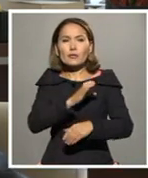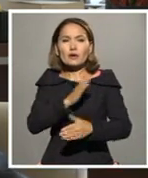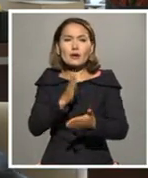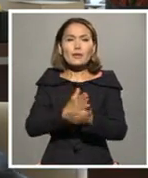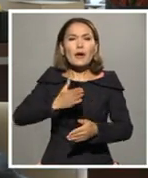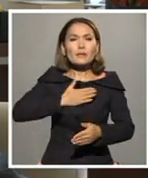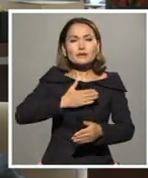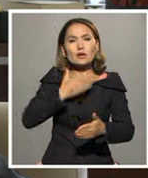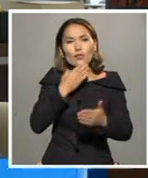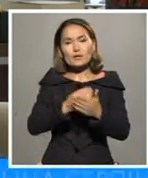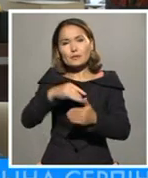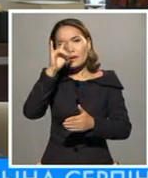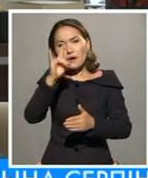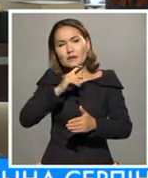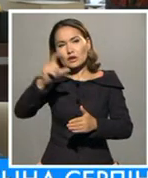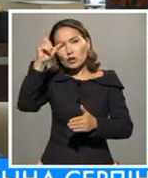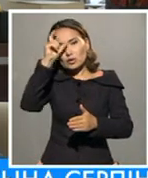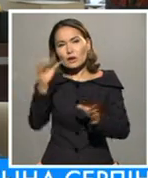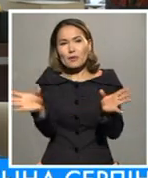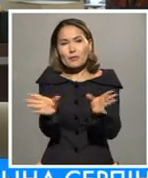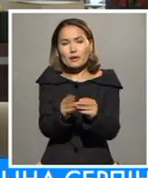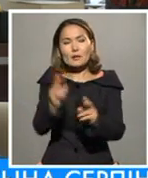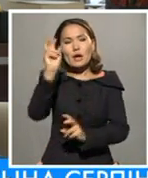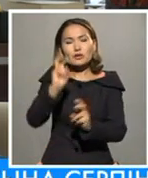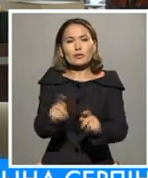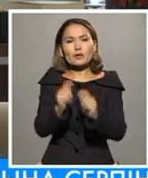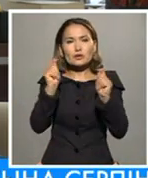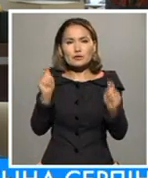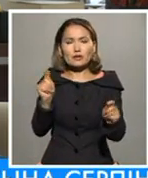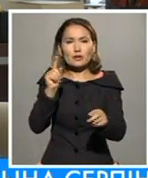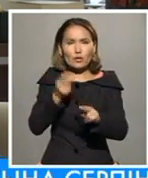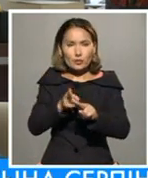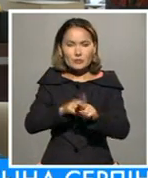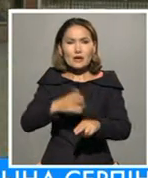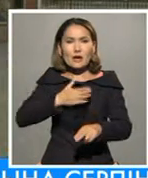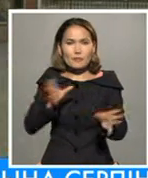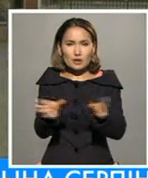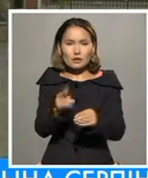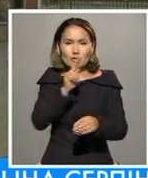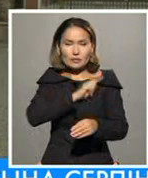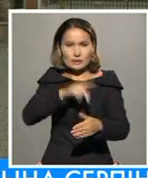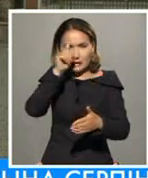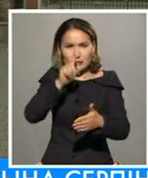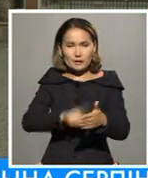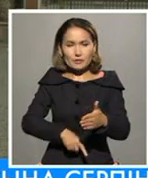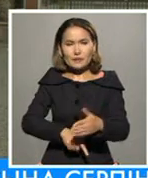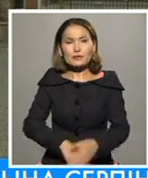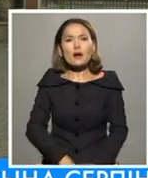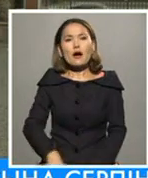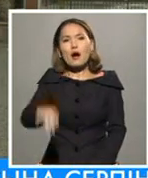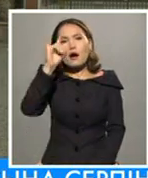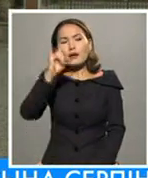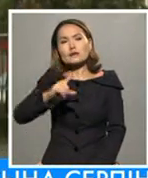өндіріске бағыттауымыз қажет. Түркияның тәжірибесімен қазақ елінің өнімдері молая түсетініне сенімдімін. Жантөре қазақ пен түрік